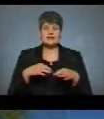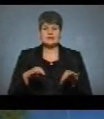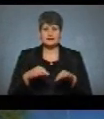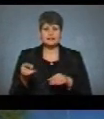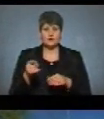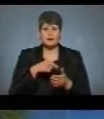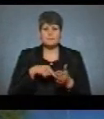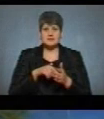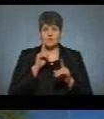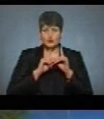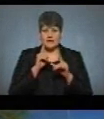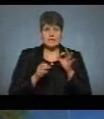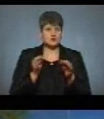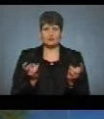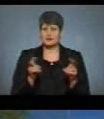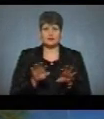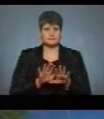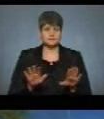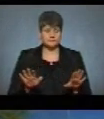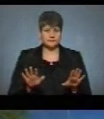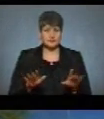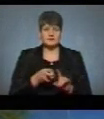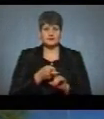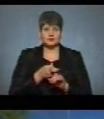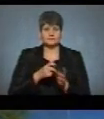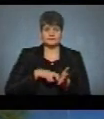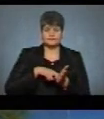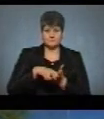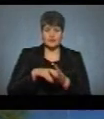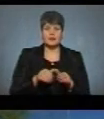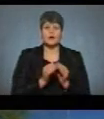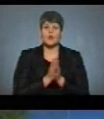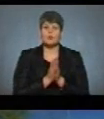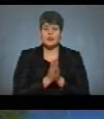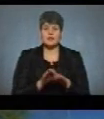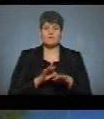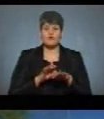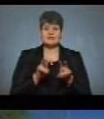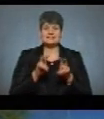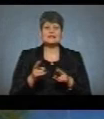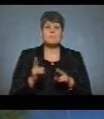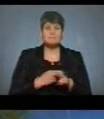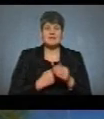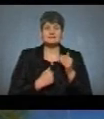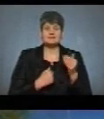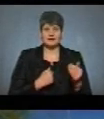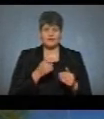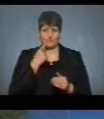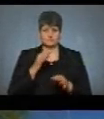Тернопільської міської ради, на суд не з'явилися. Через канцелярію суду подали клопотання проводити засідання без них, каже суддя Надія